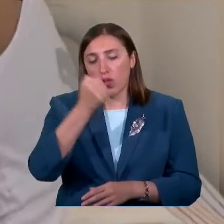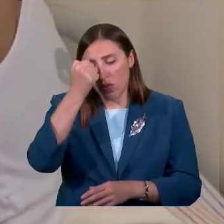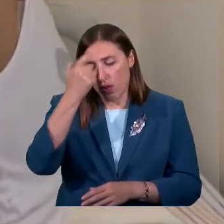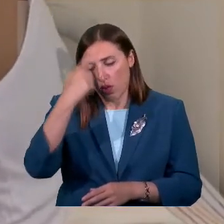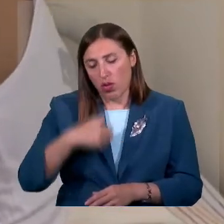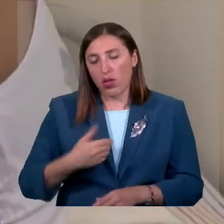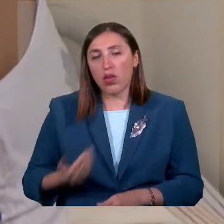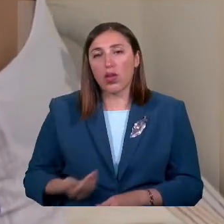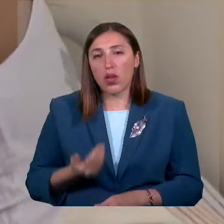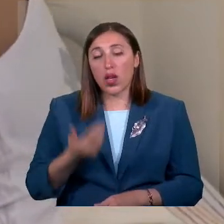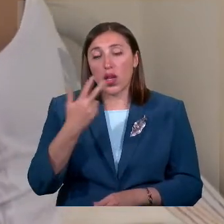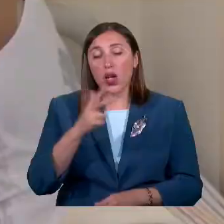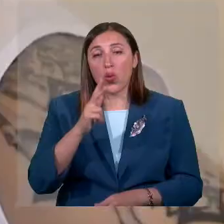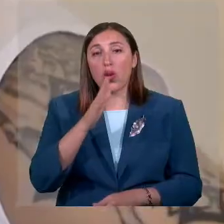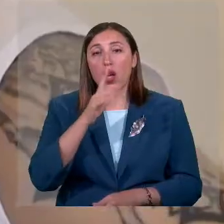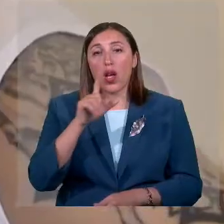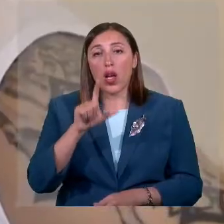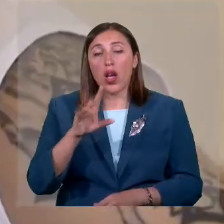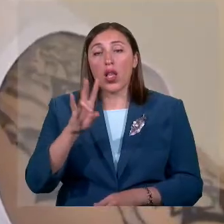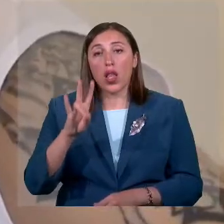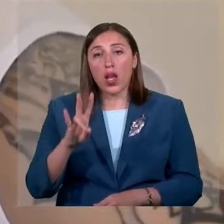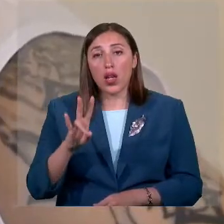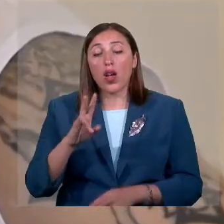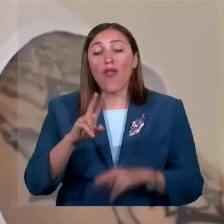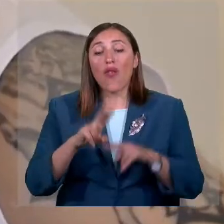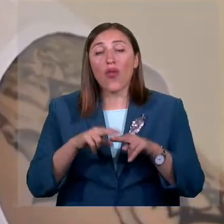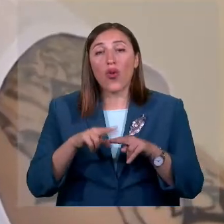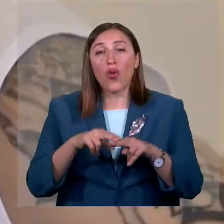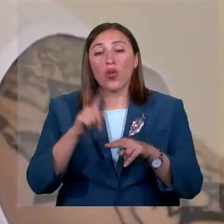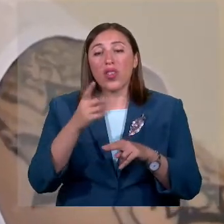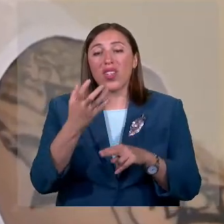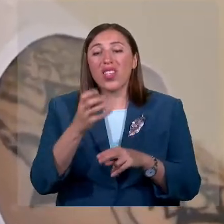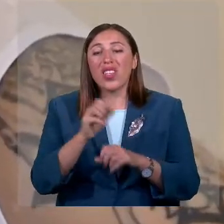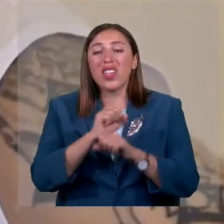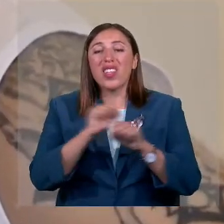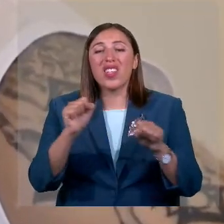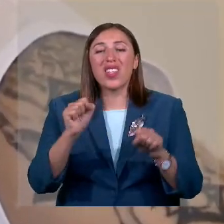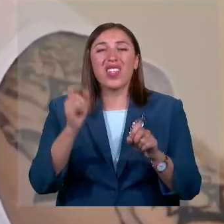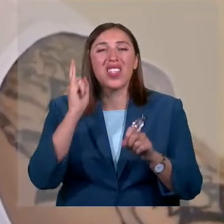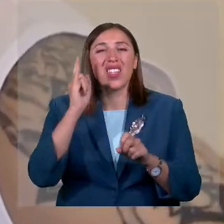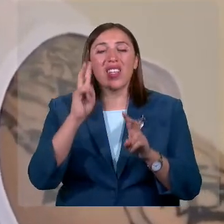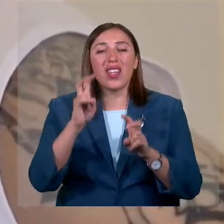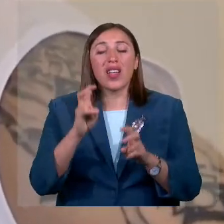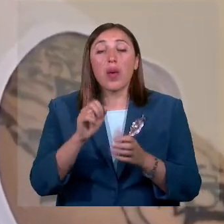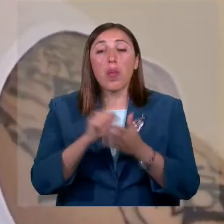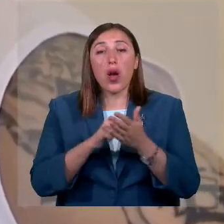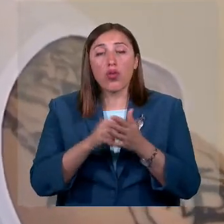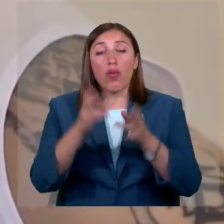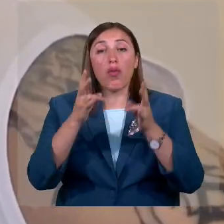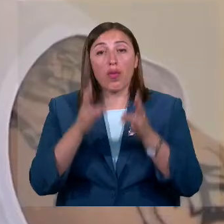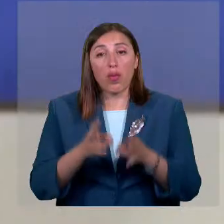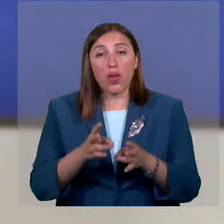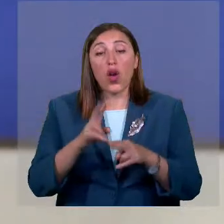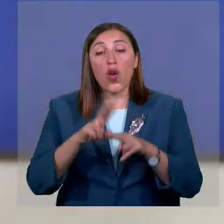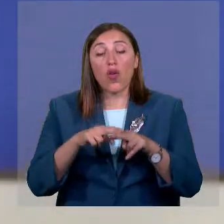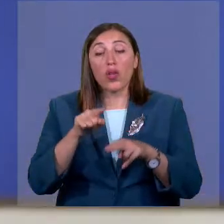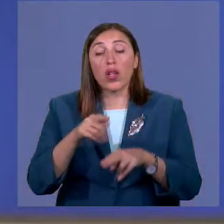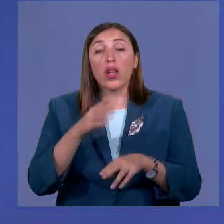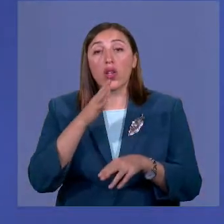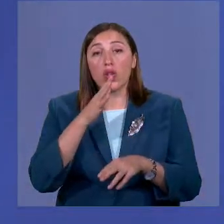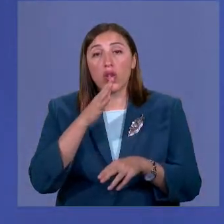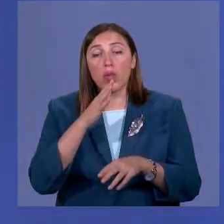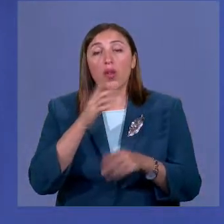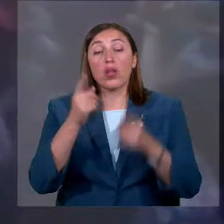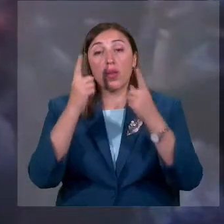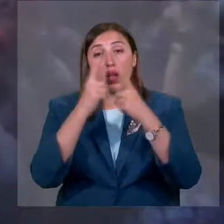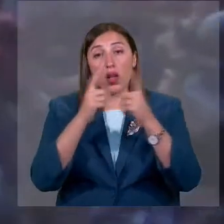սաղենք մնացել։ 33-ամյա Էդմոնդ Նարգիզյանը ոստիկանության կիրառած լուսաձայնային նռնակից էր վիրավորվել։ Ոստիկանությունն այդ ժամանակ շտապել